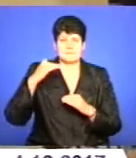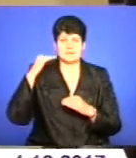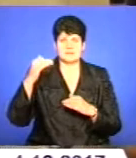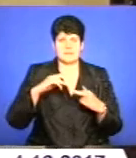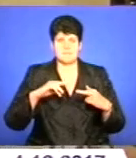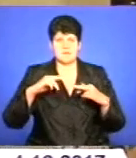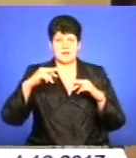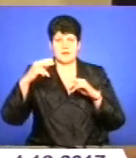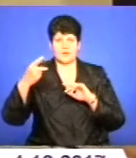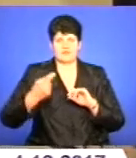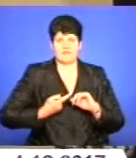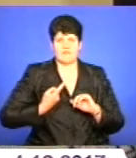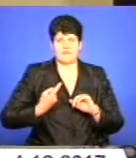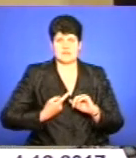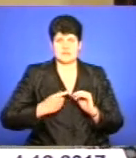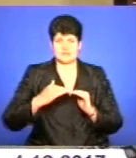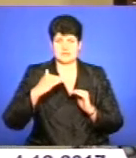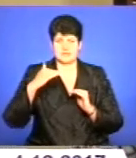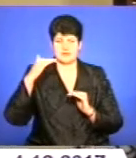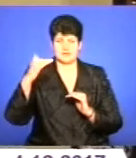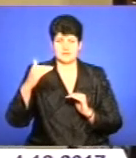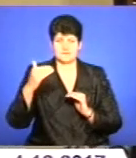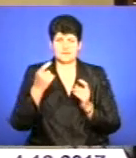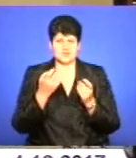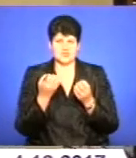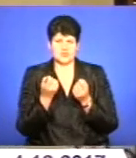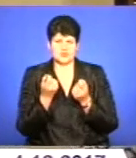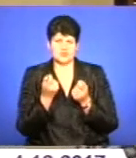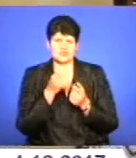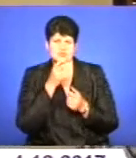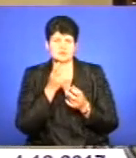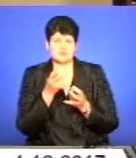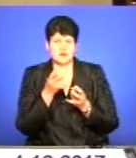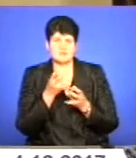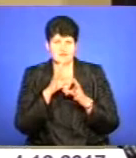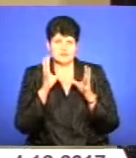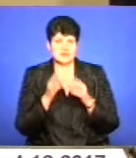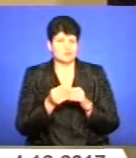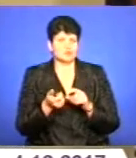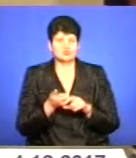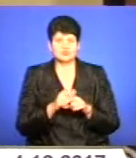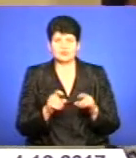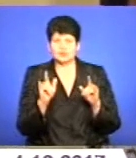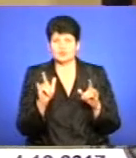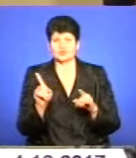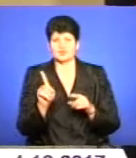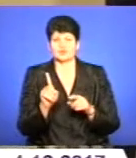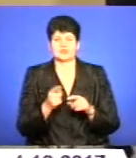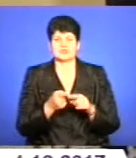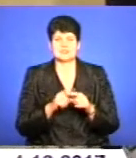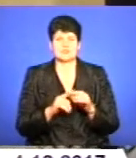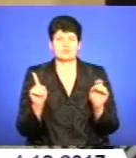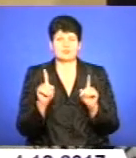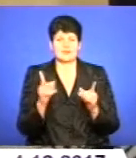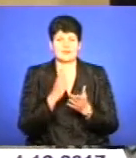переходу в майстерність до великих. Ще часу їм трошечки треба, але в загальному це дуже круто, що такі музиканти є